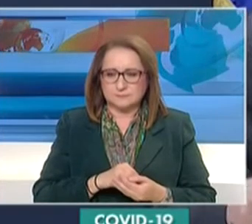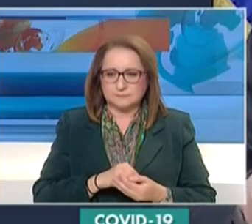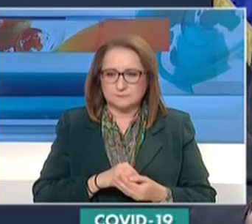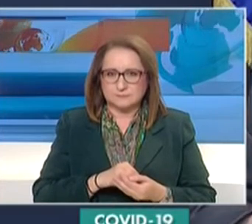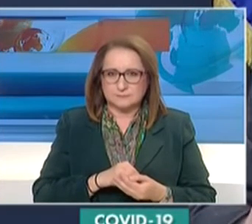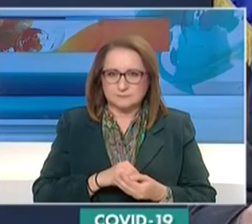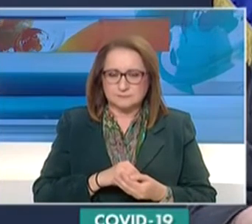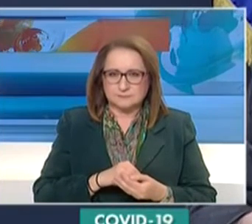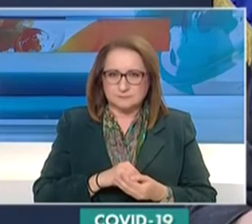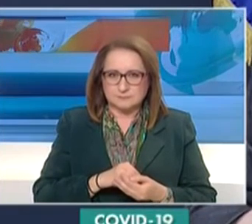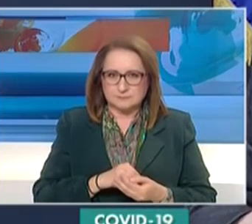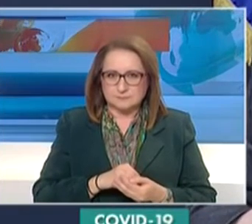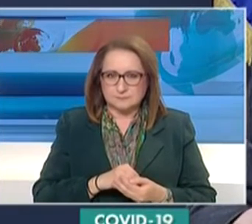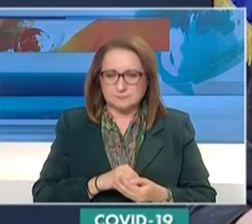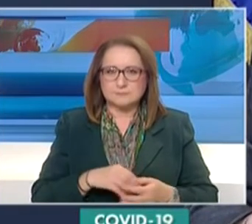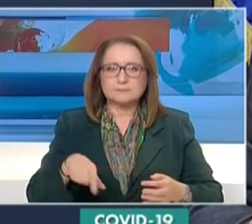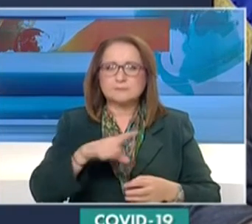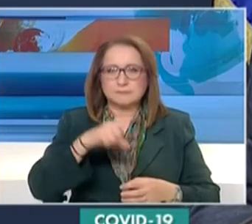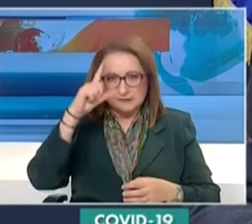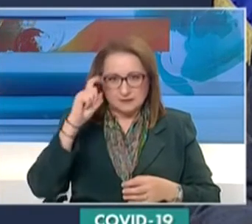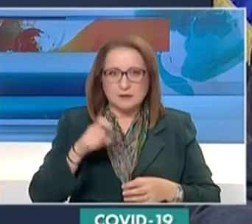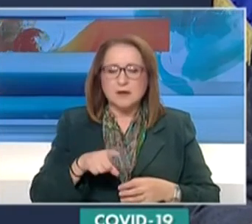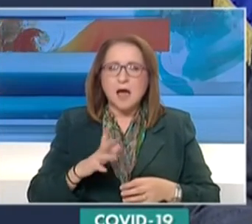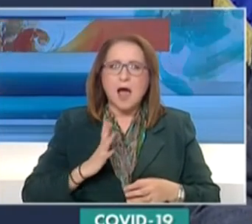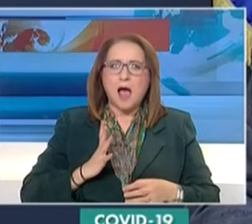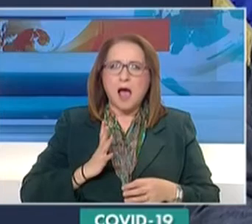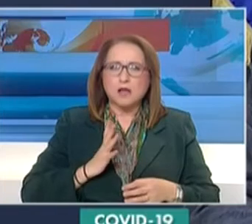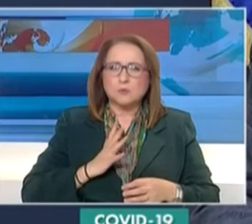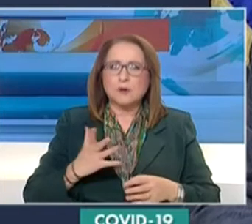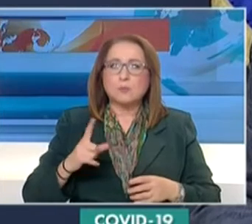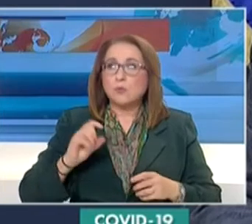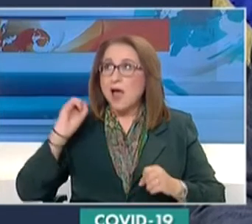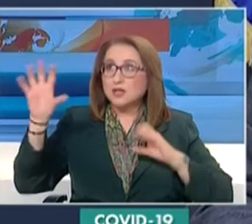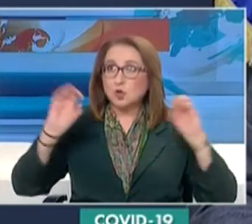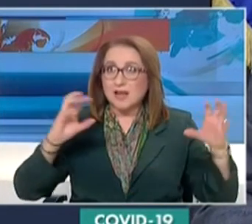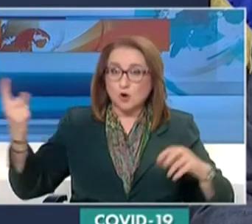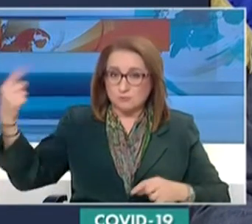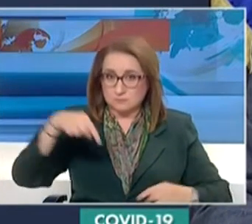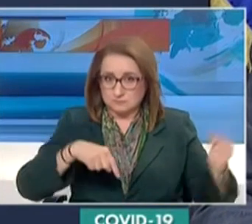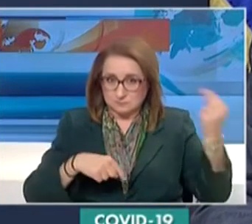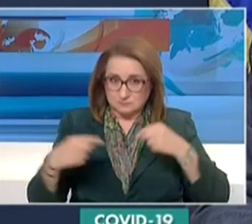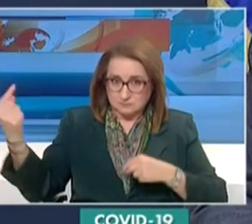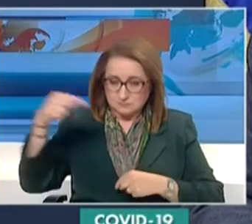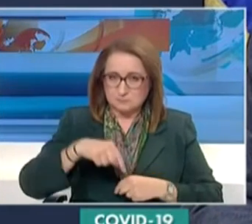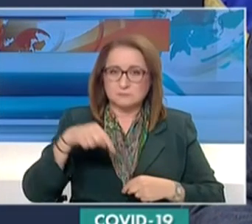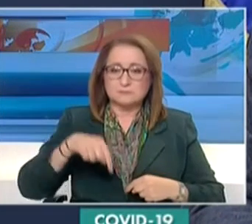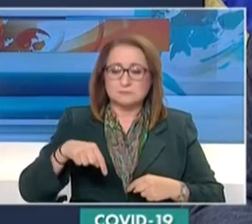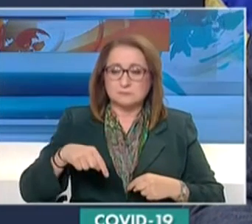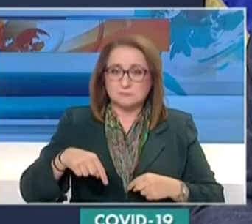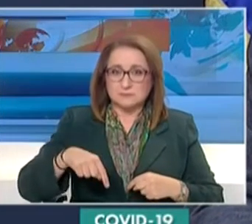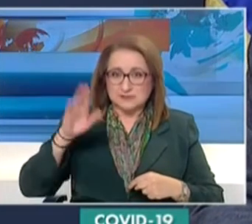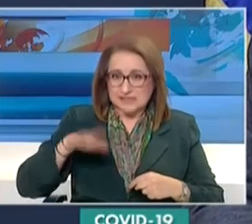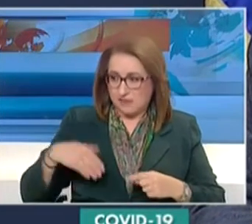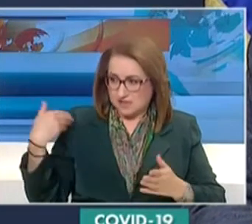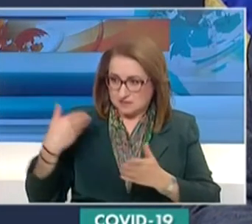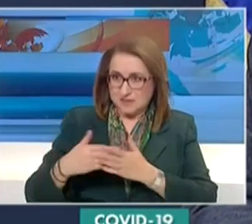ότι, όπως γνωρίζετε, άτομα τα οποία έρχονται από το εξωτερικό τις τελευταίες μέρες κατακλείζουν την πατρίδα μας και